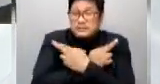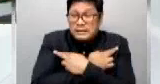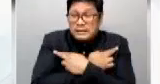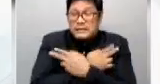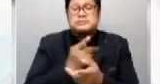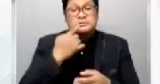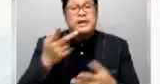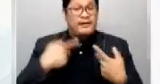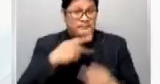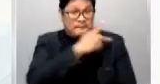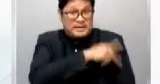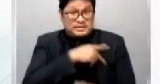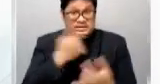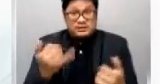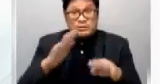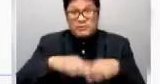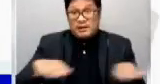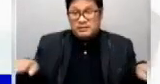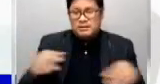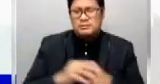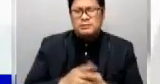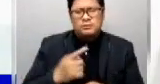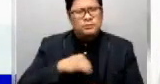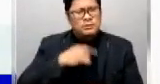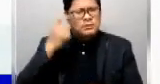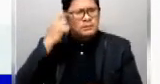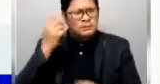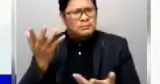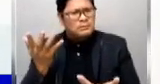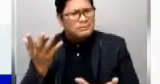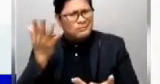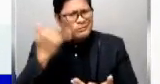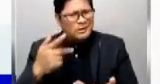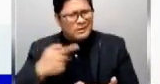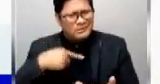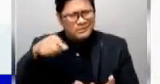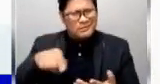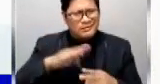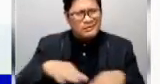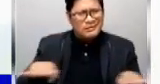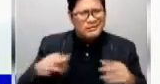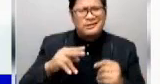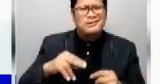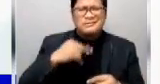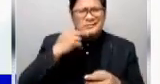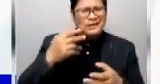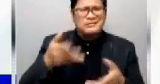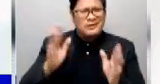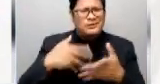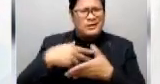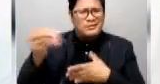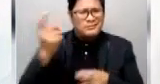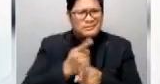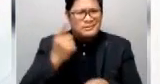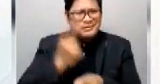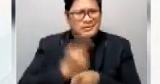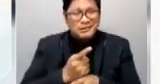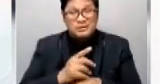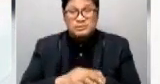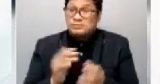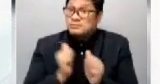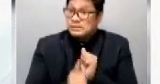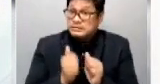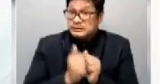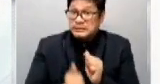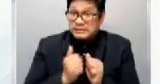bata. Nagtataka nga kung bakit sila tatamaan kung hindi naman sila lumalabas. Mm-hmm. Diba? So ibig sabihin, within